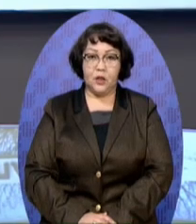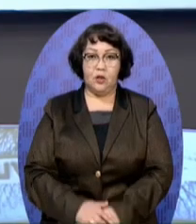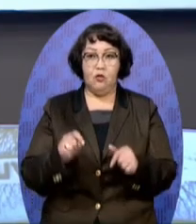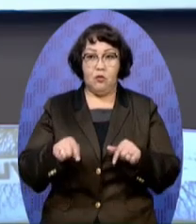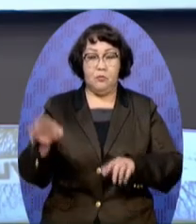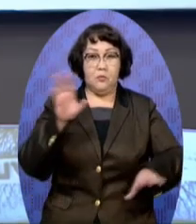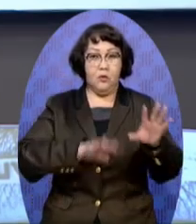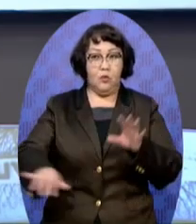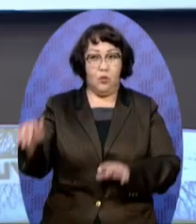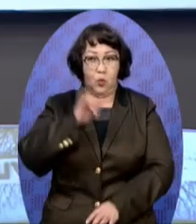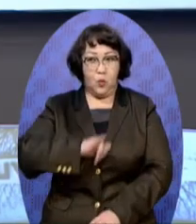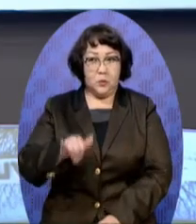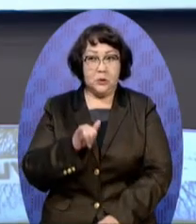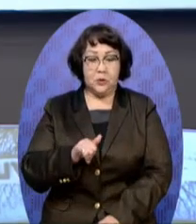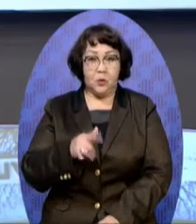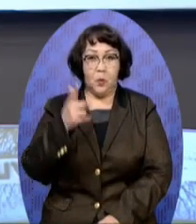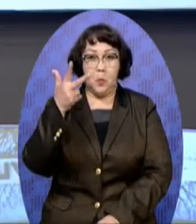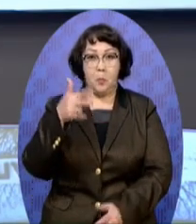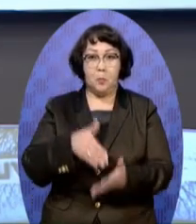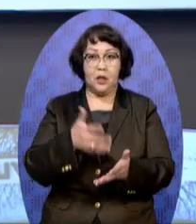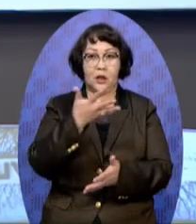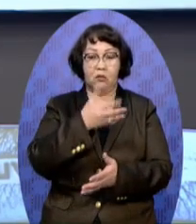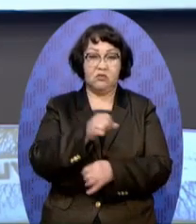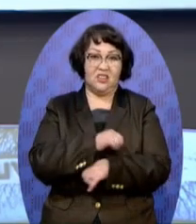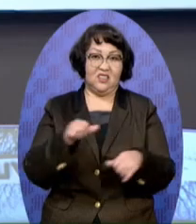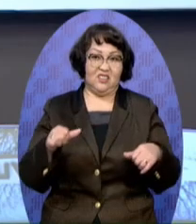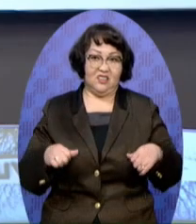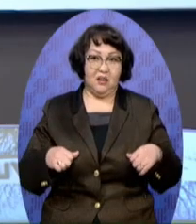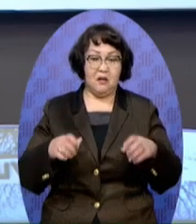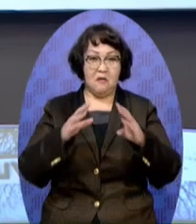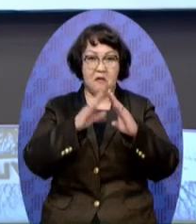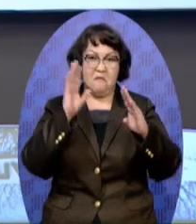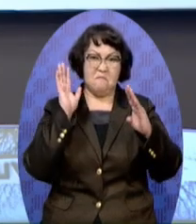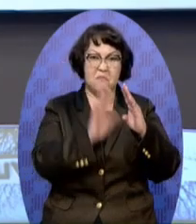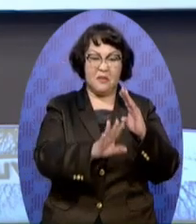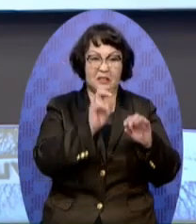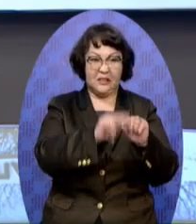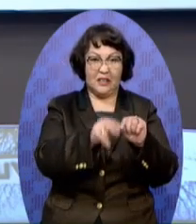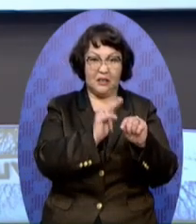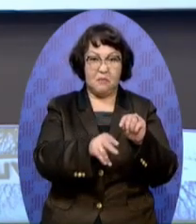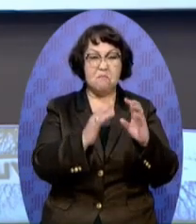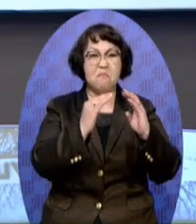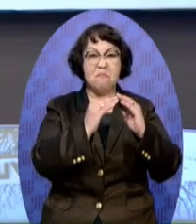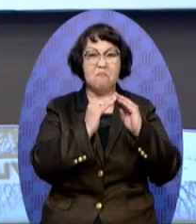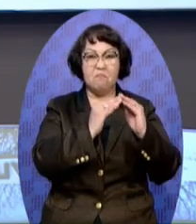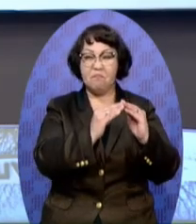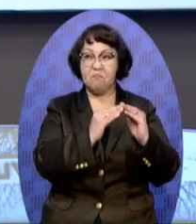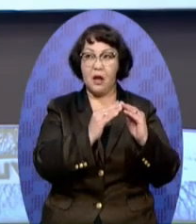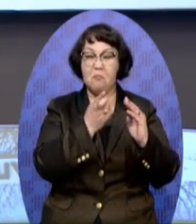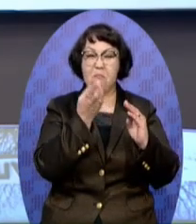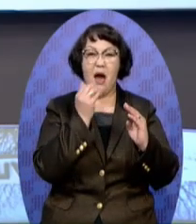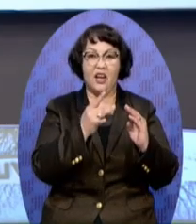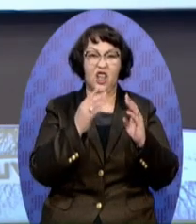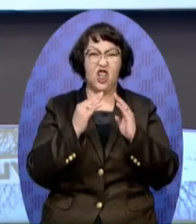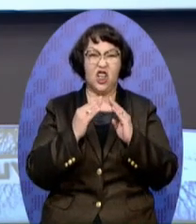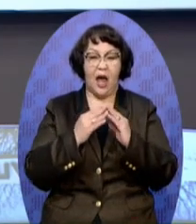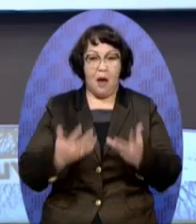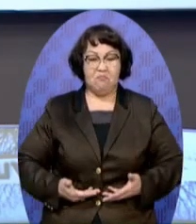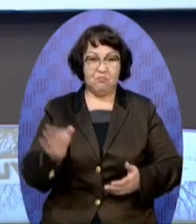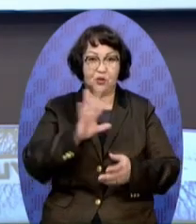Өнөөдрийн байдлаар улсын хэмжээнд нийтдээ 3500 иргэн тусгаарлалтад байна. Тусгаарлах байранд байгаа иргэдтэй бид өнөөдөр холбогдлоо. Эхлээд инх сарын соёлд байгаа хоёр иргэнтэй